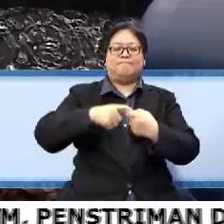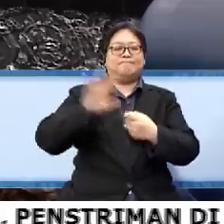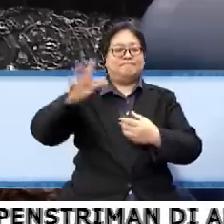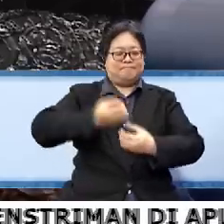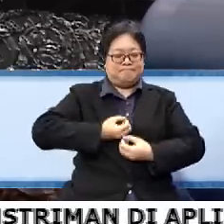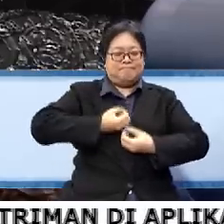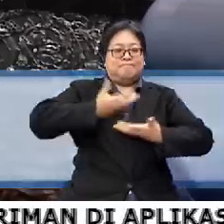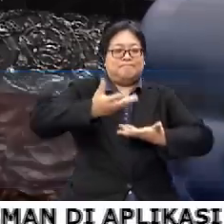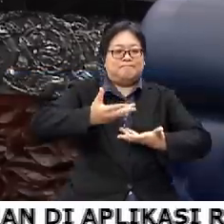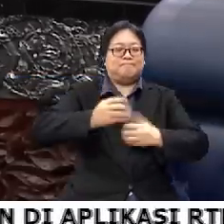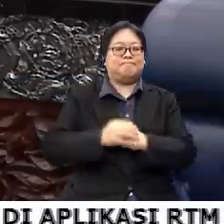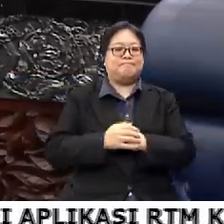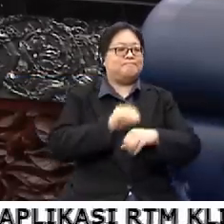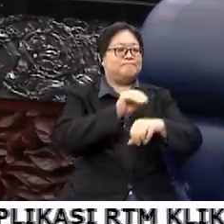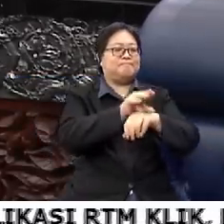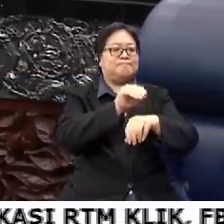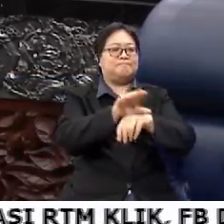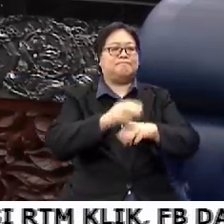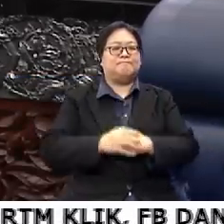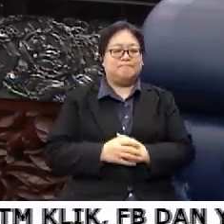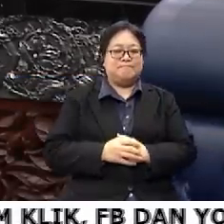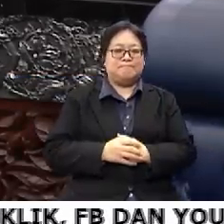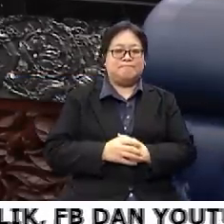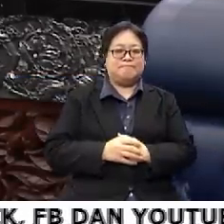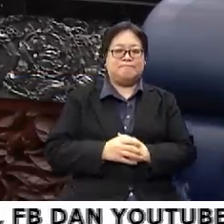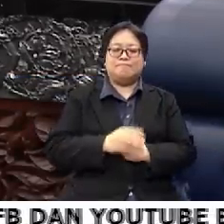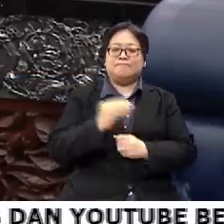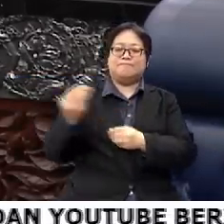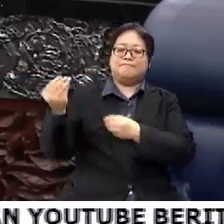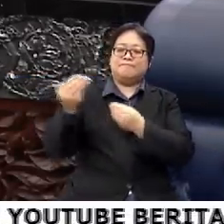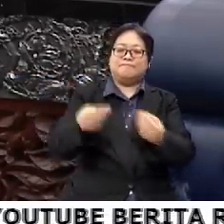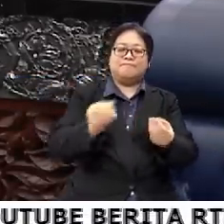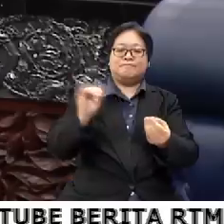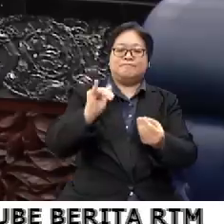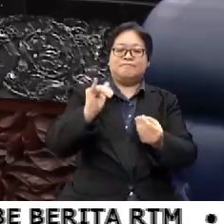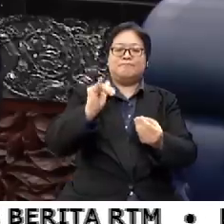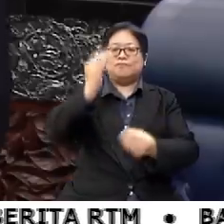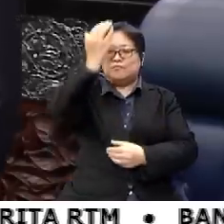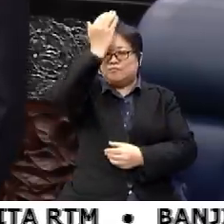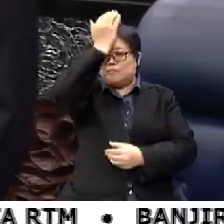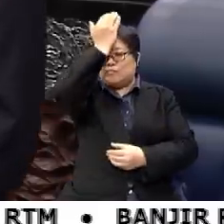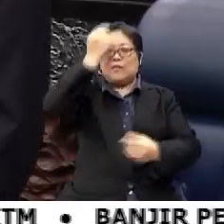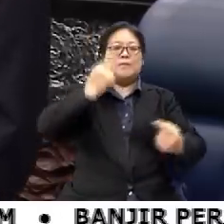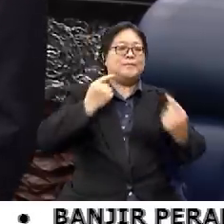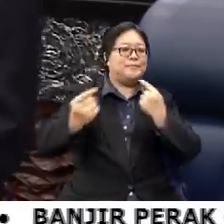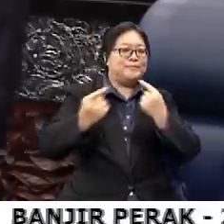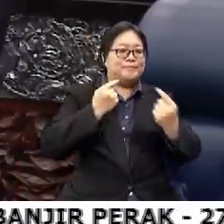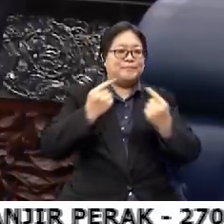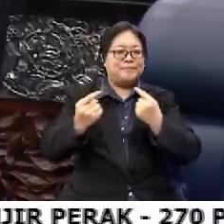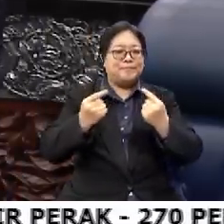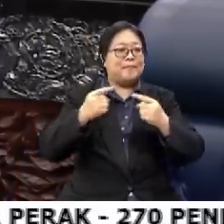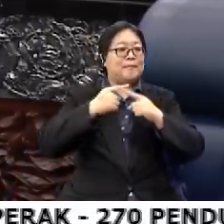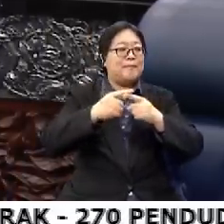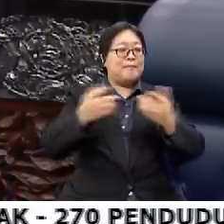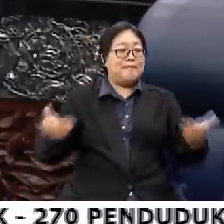dia, nasihat yang juga diberikan oleh tuanku masa tuanku bertita kepada di